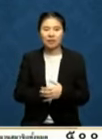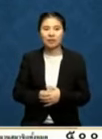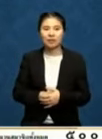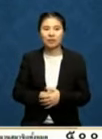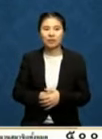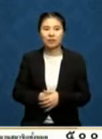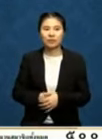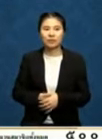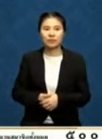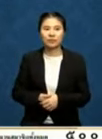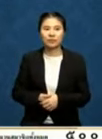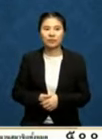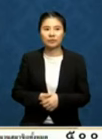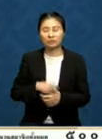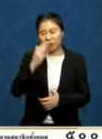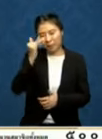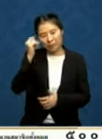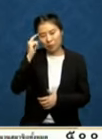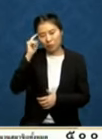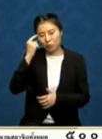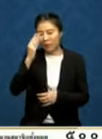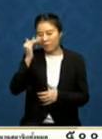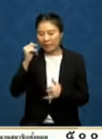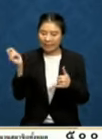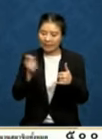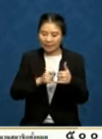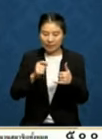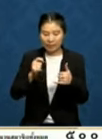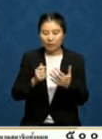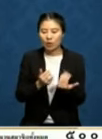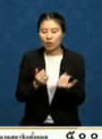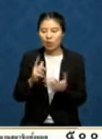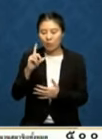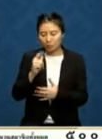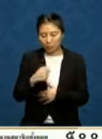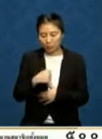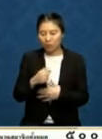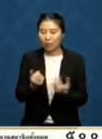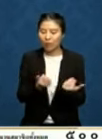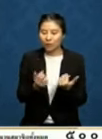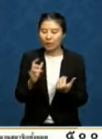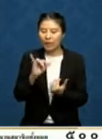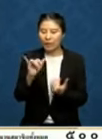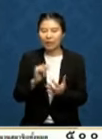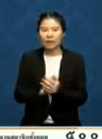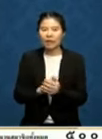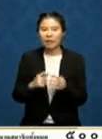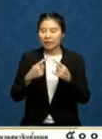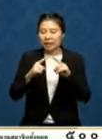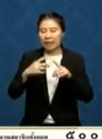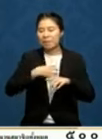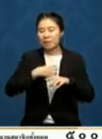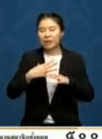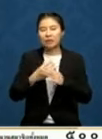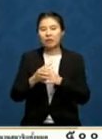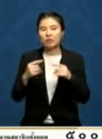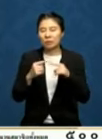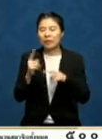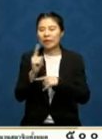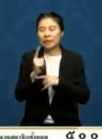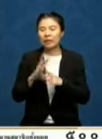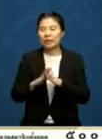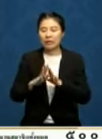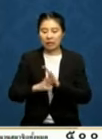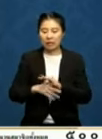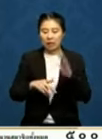ยวิธีการตีแต่สิ่งที่ผมรู้แน่นอนครับท่านประธานคือผมไม่อยากเห็นเด็กคนไหนครับต้องโดนเหมือนกับเด็กอายุ7ขวบท่านนึงครับที่ประ